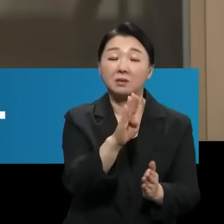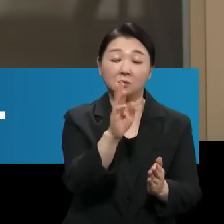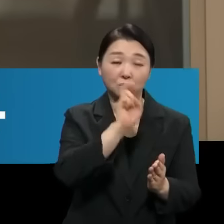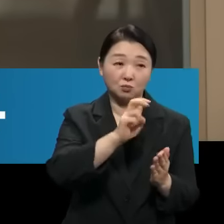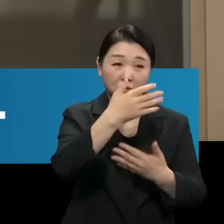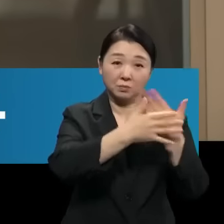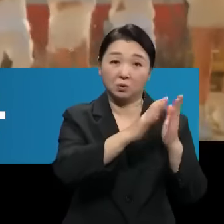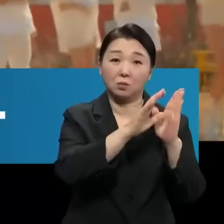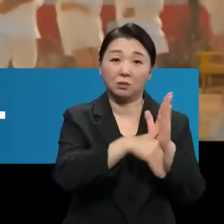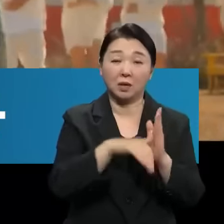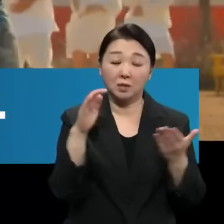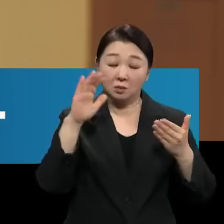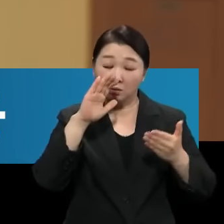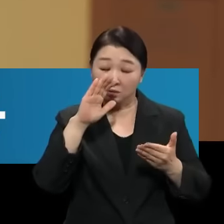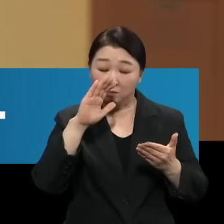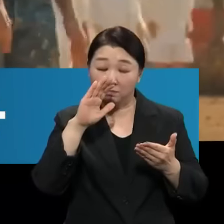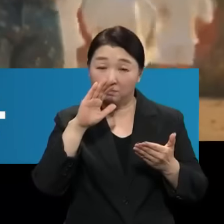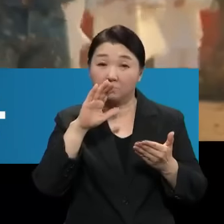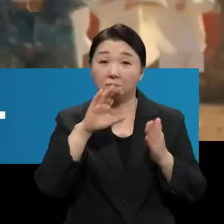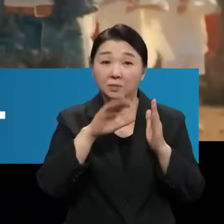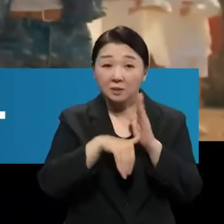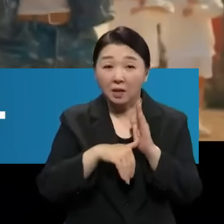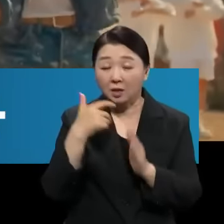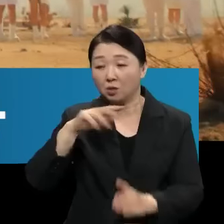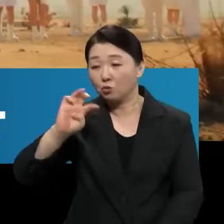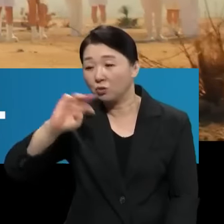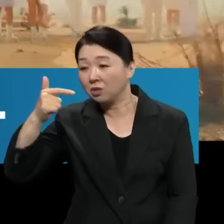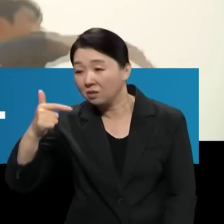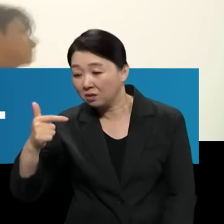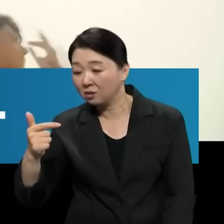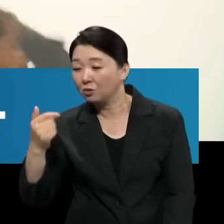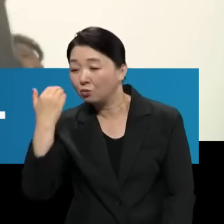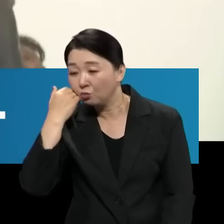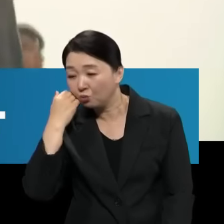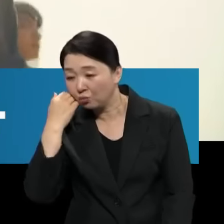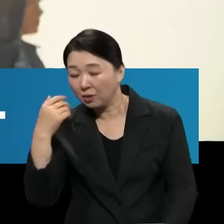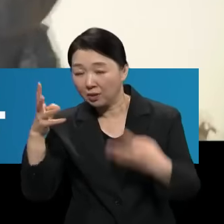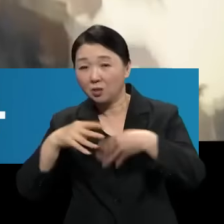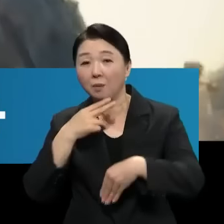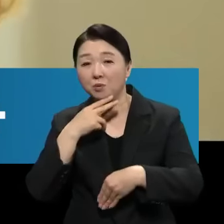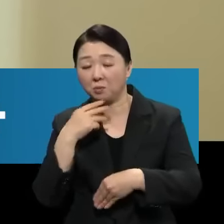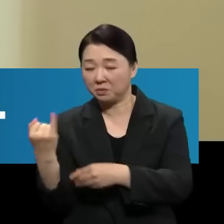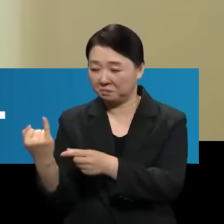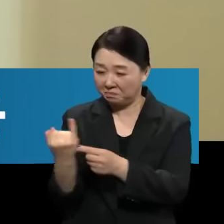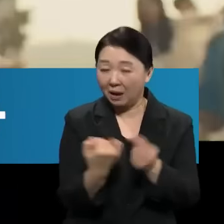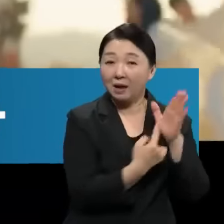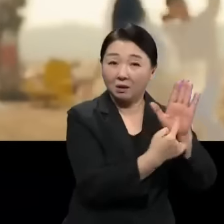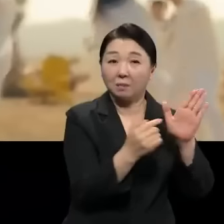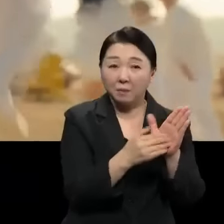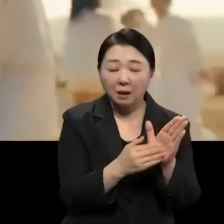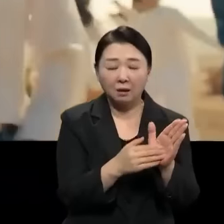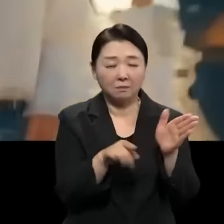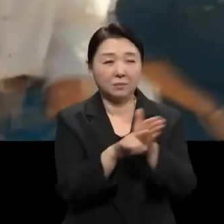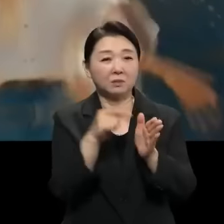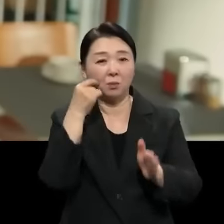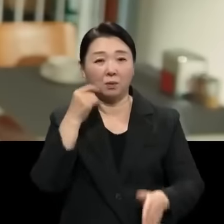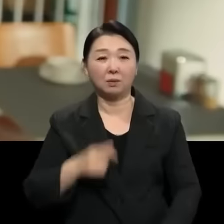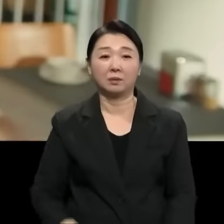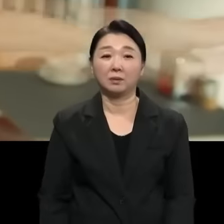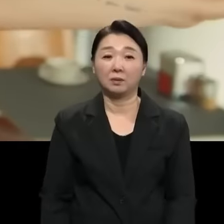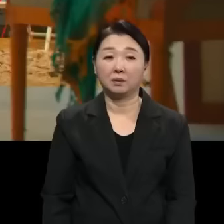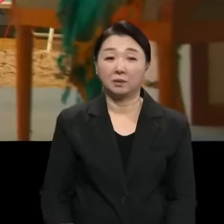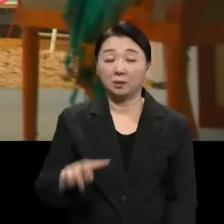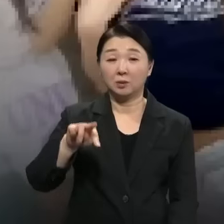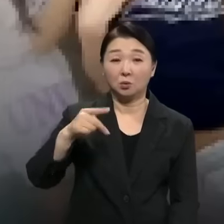뮤직비디오에 연습생이던 뉴진스 멤버를 협의 없이 출연시켜 신뢰할 수 없는 상황이 이어지고 있다는 내용도 담겼습니다. 소스